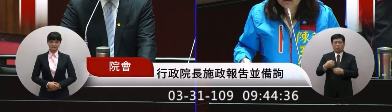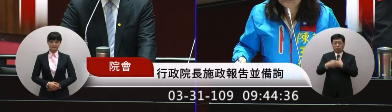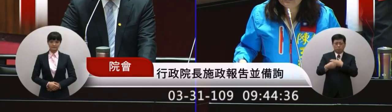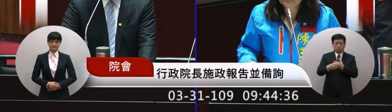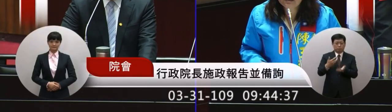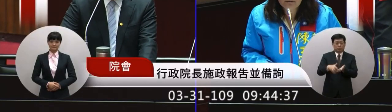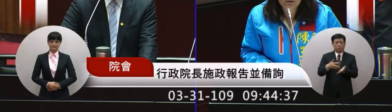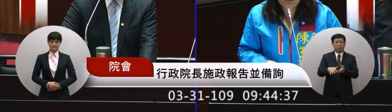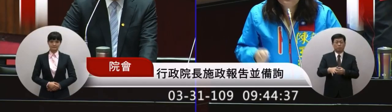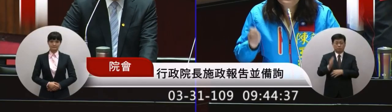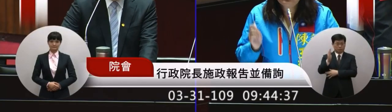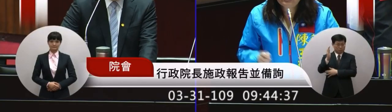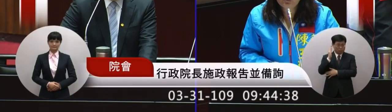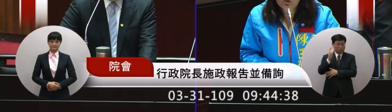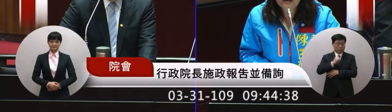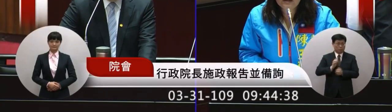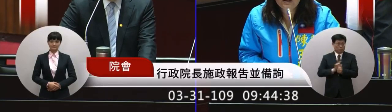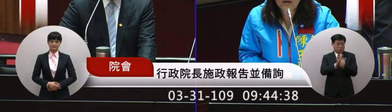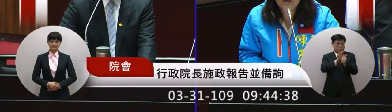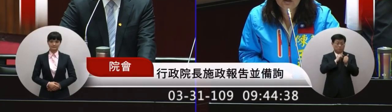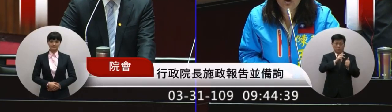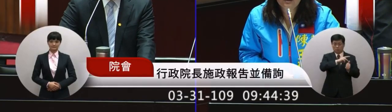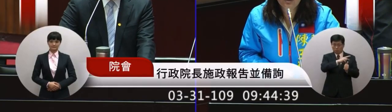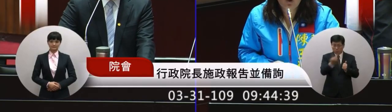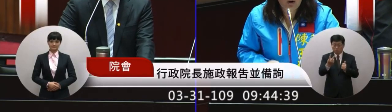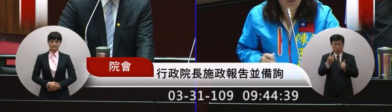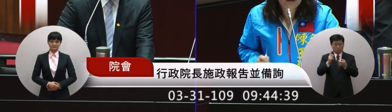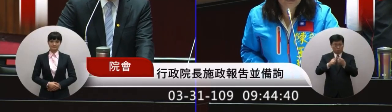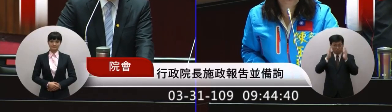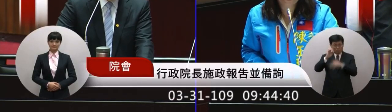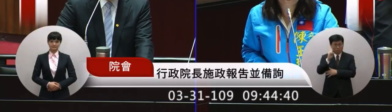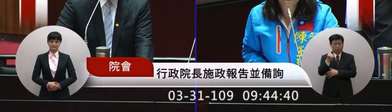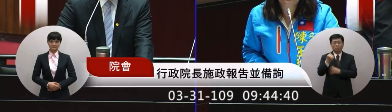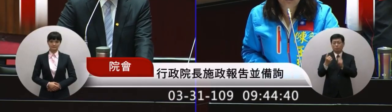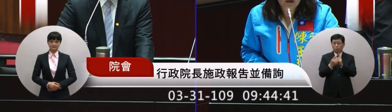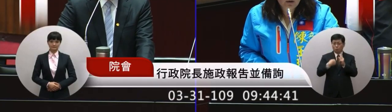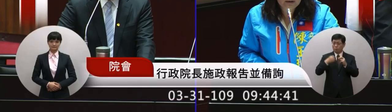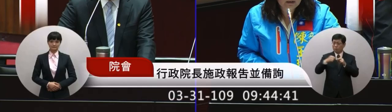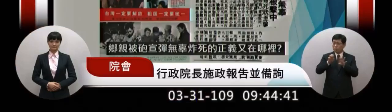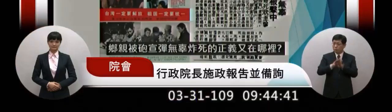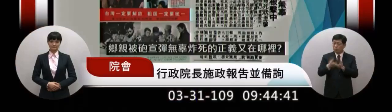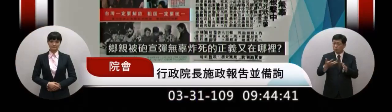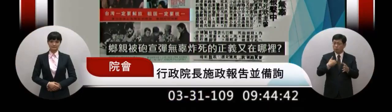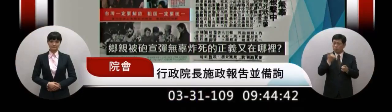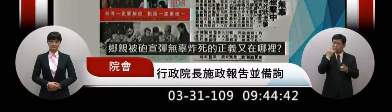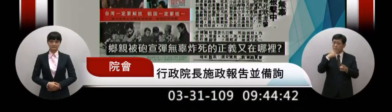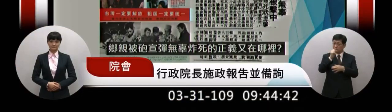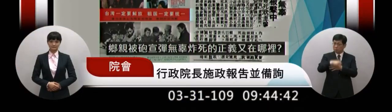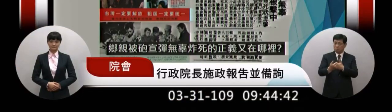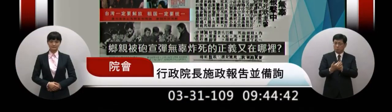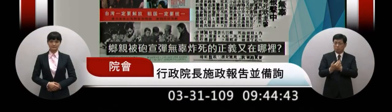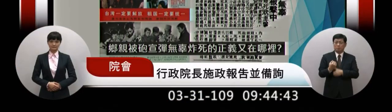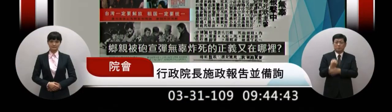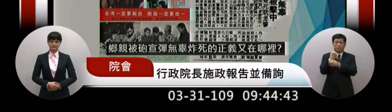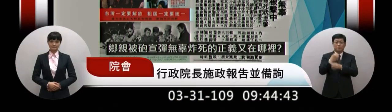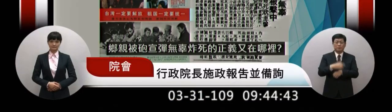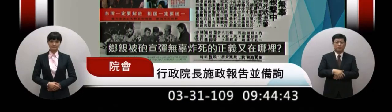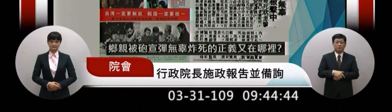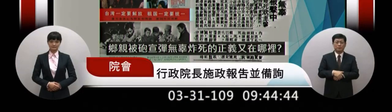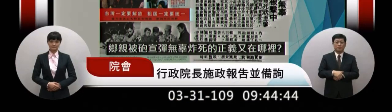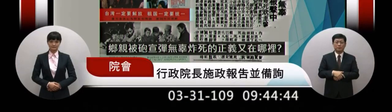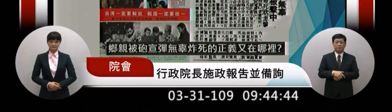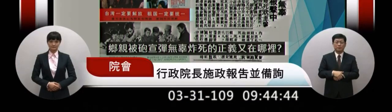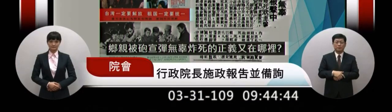伤。在这个政府在推动转型正义的时候，这个有关我们金门的转型正义，院长是不是也愿意跟我们支持？ 啊，确